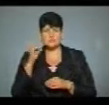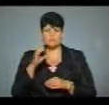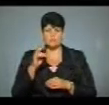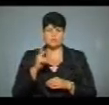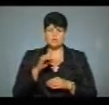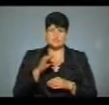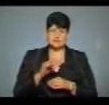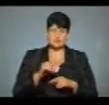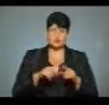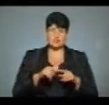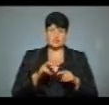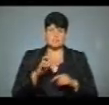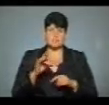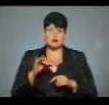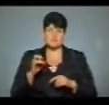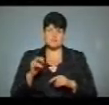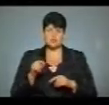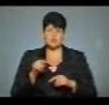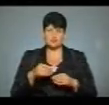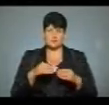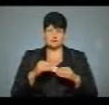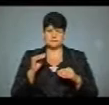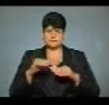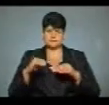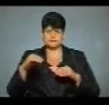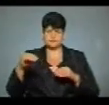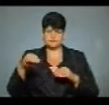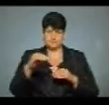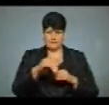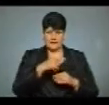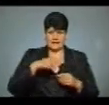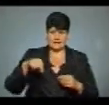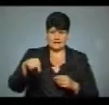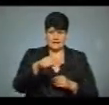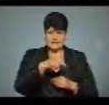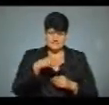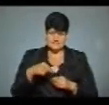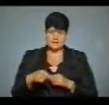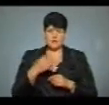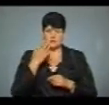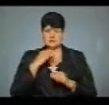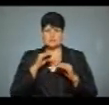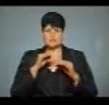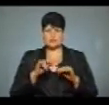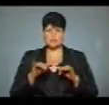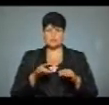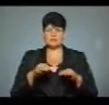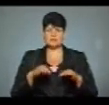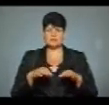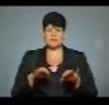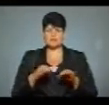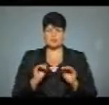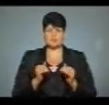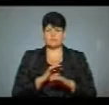вулиці Родини Барвінських. Тут з пластикових блоків облаштували кільце. Під час встановлення кільця руху транспорту не